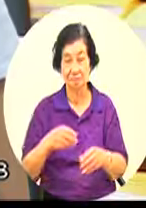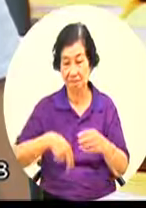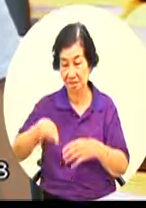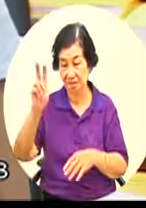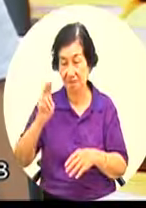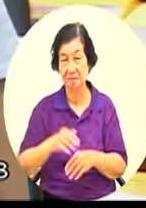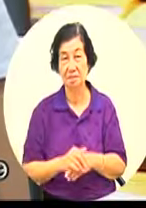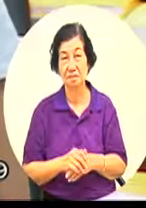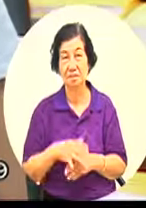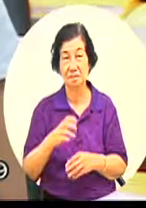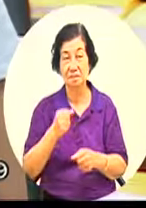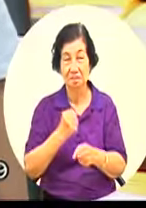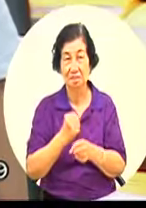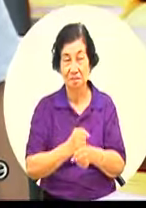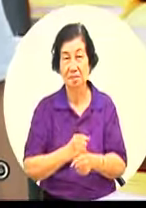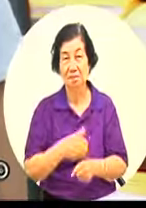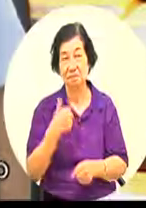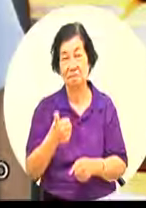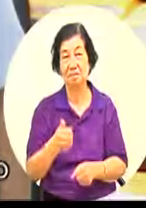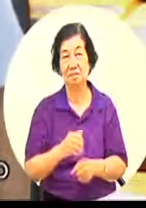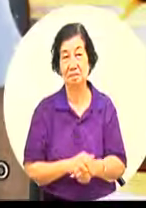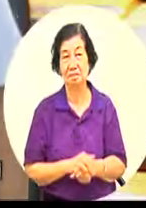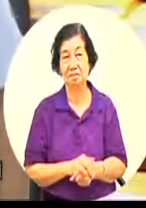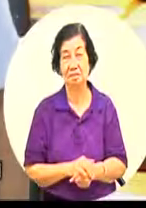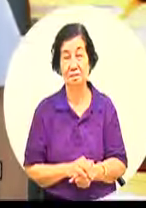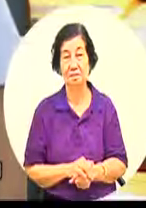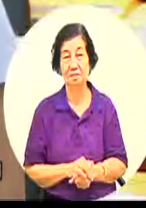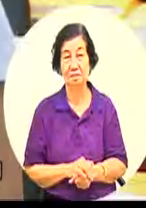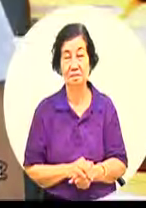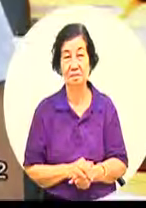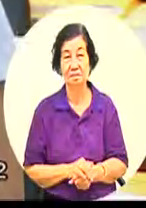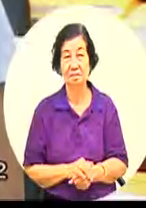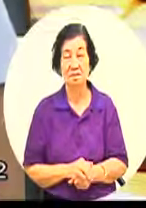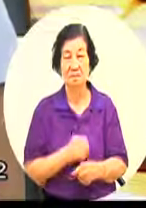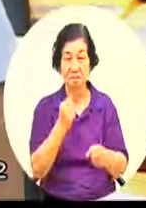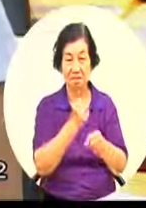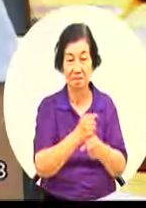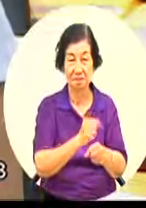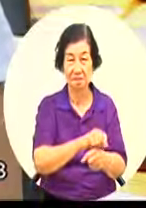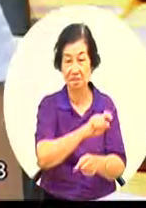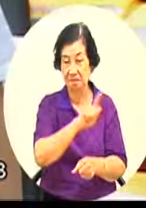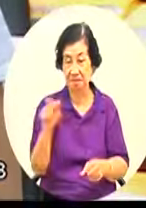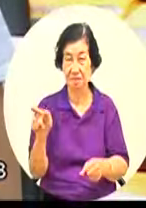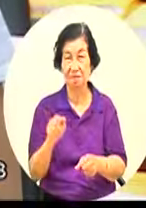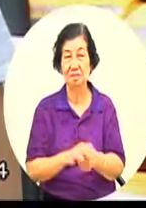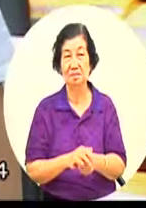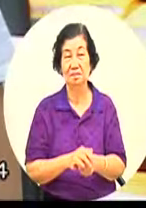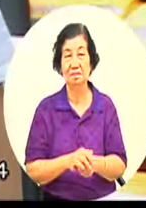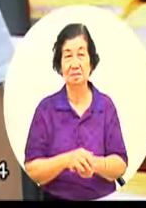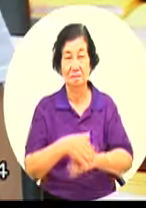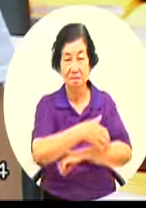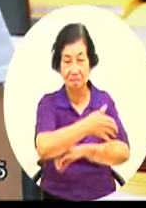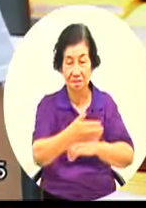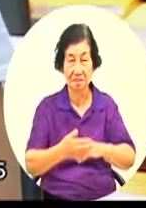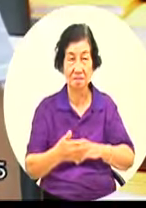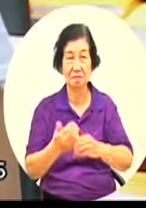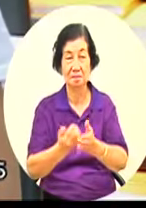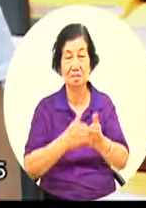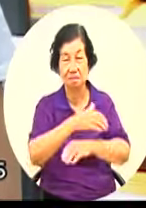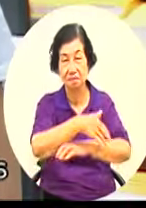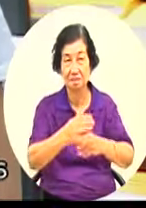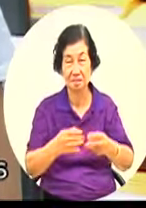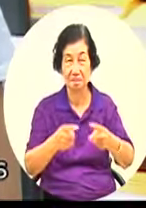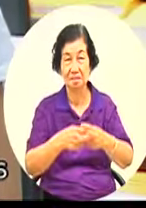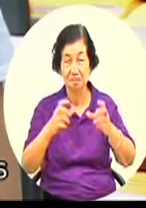他看看，说总是他做比你做比他在我们前身小港做更多的亮点。因